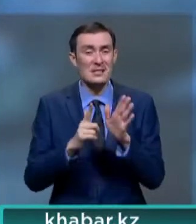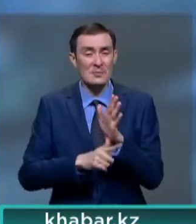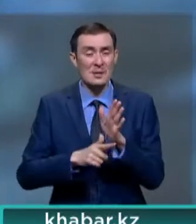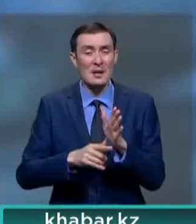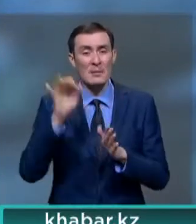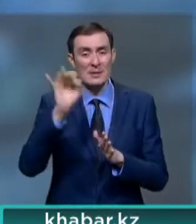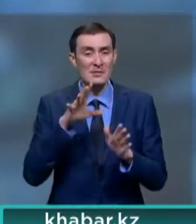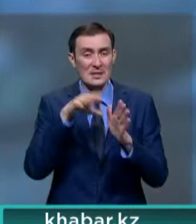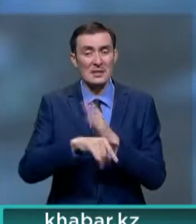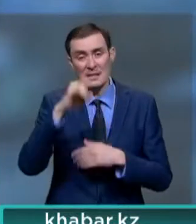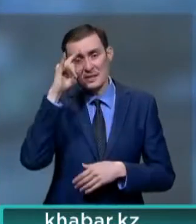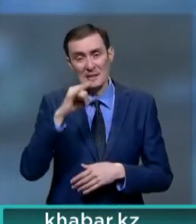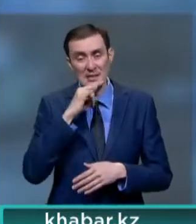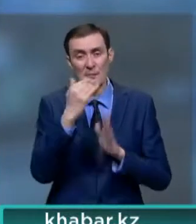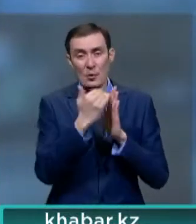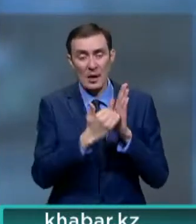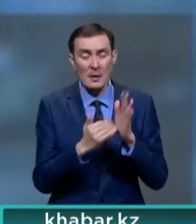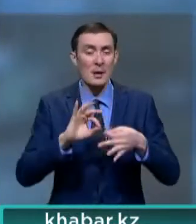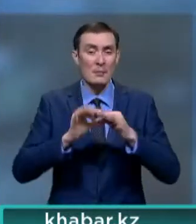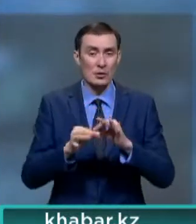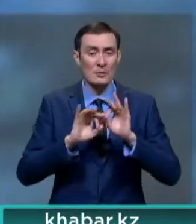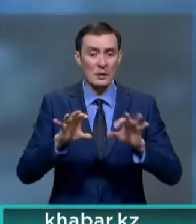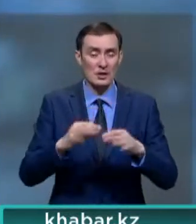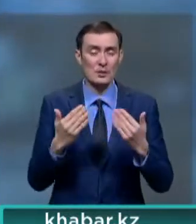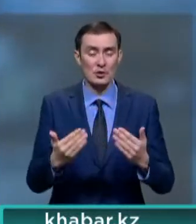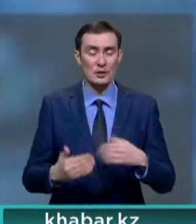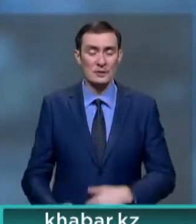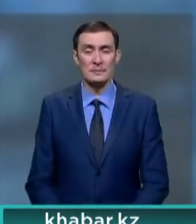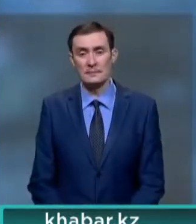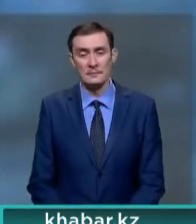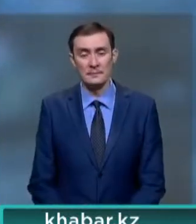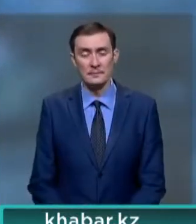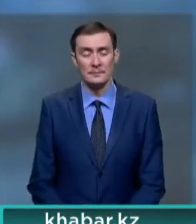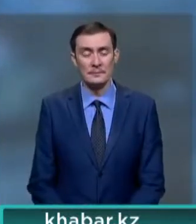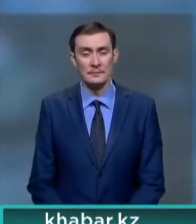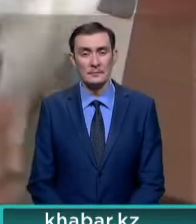70% состоит из казахстанского контента. Подробнее расскажет Шапагат Куатбекова.